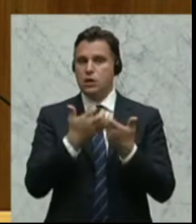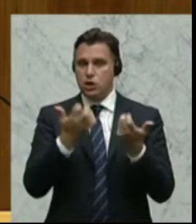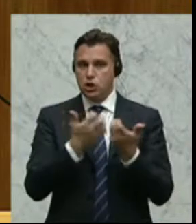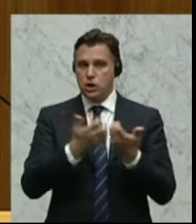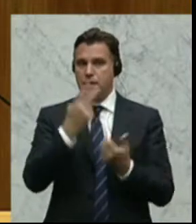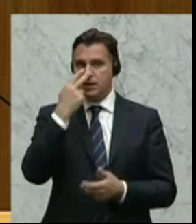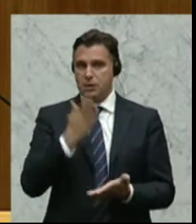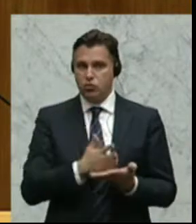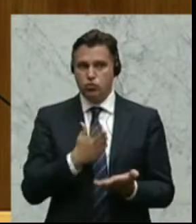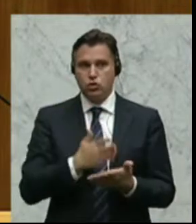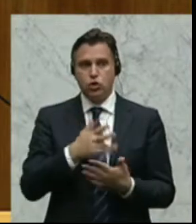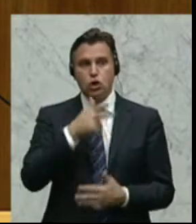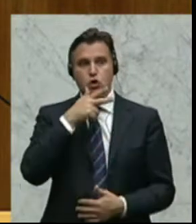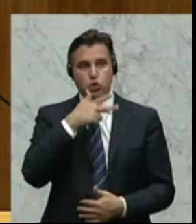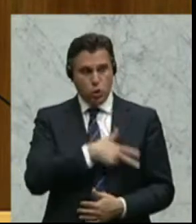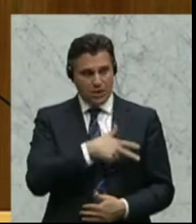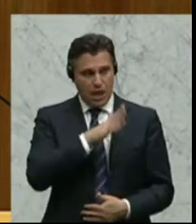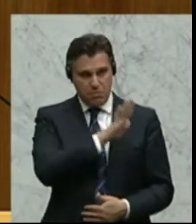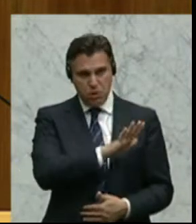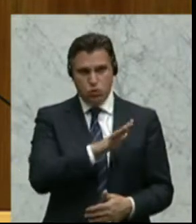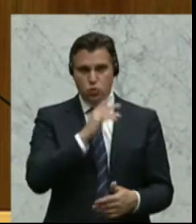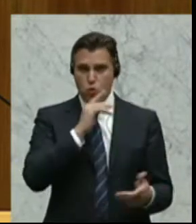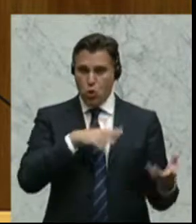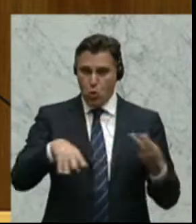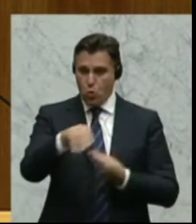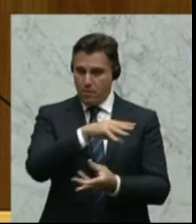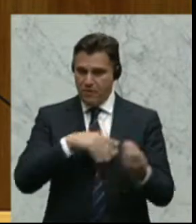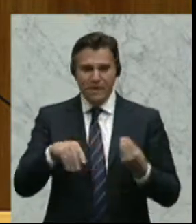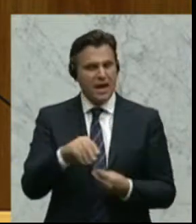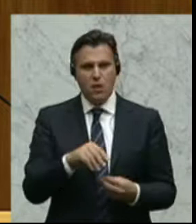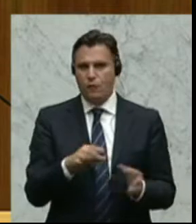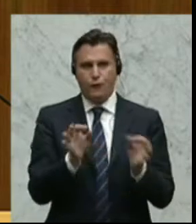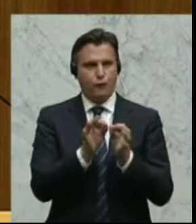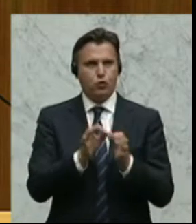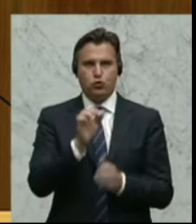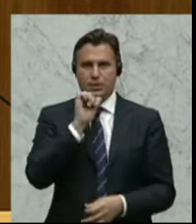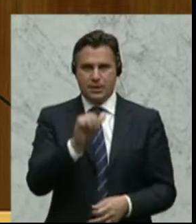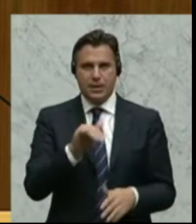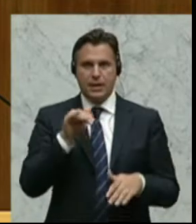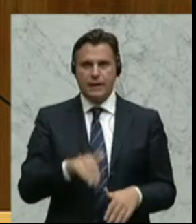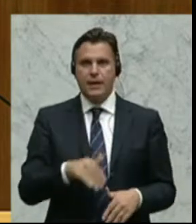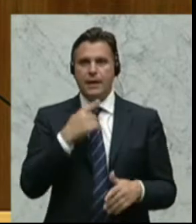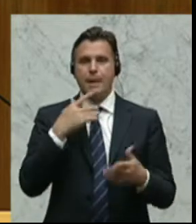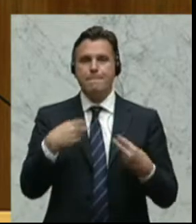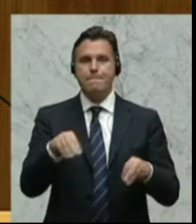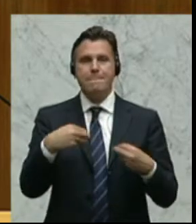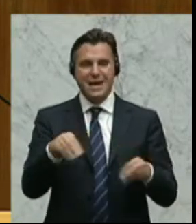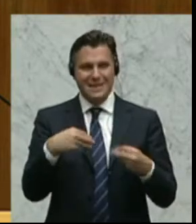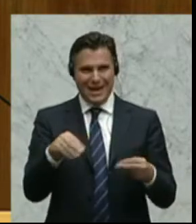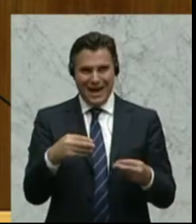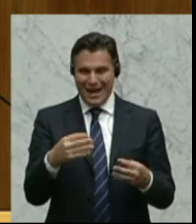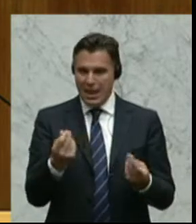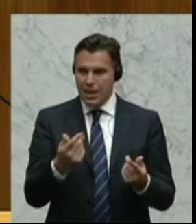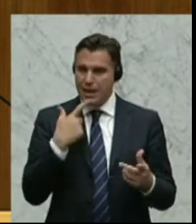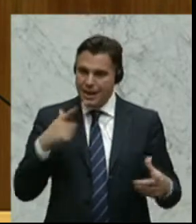und die zu starke Umverteilung nicht funktionieren. Wo es keine materiellen Anreize gibt, Leistung zu